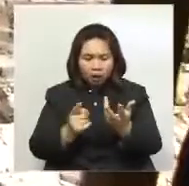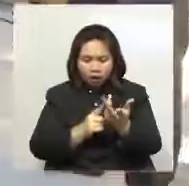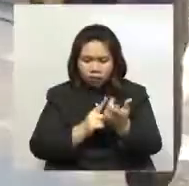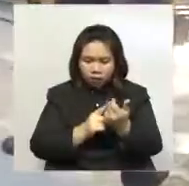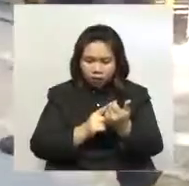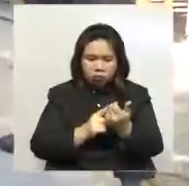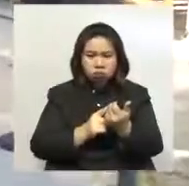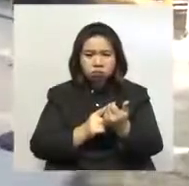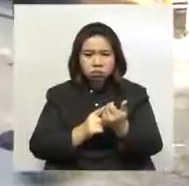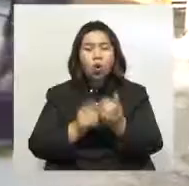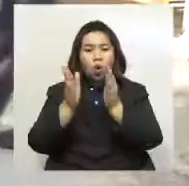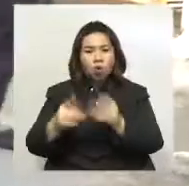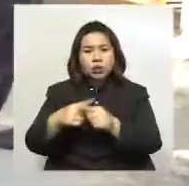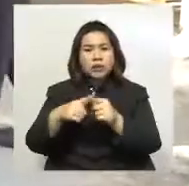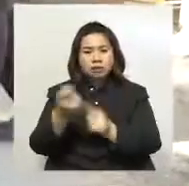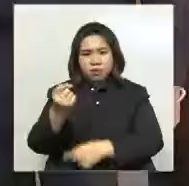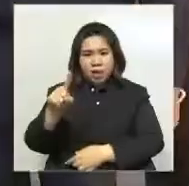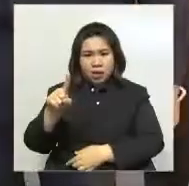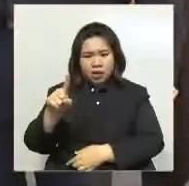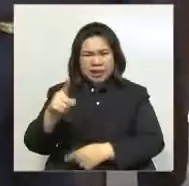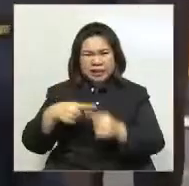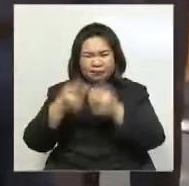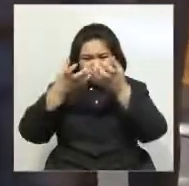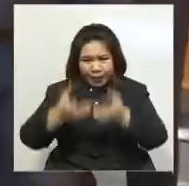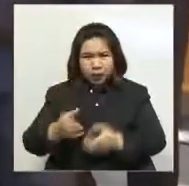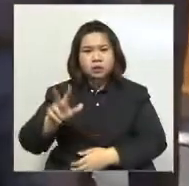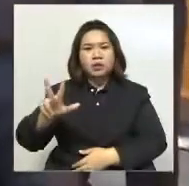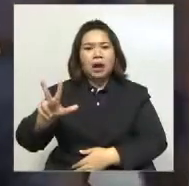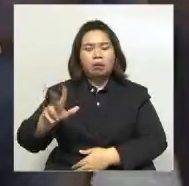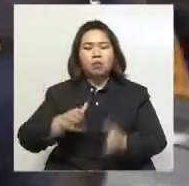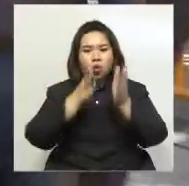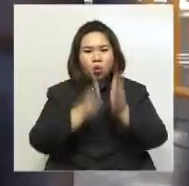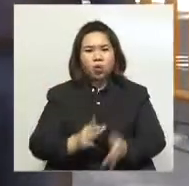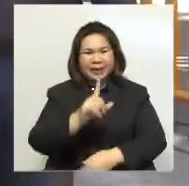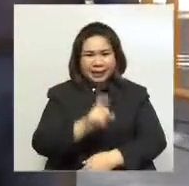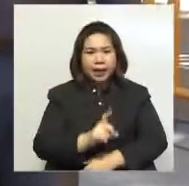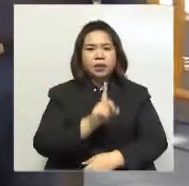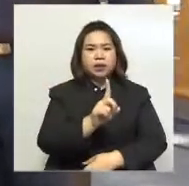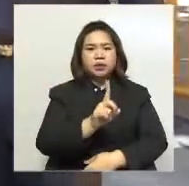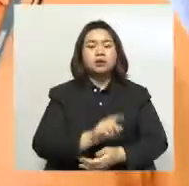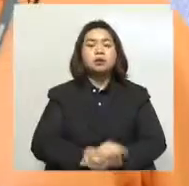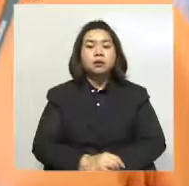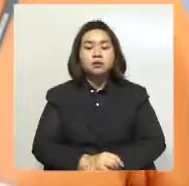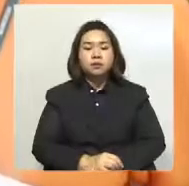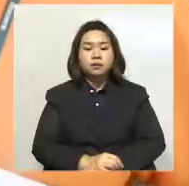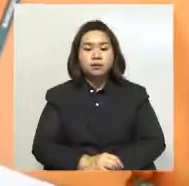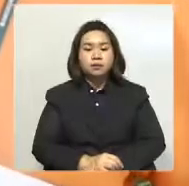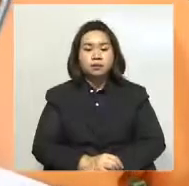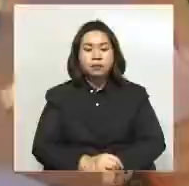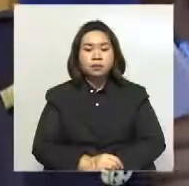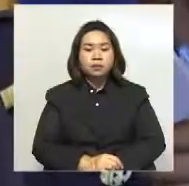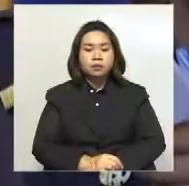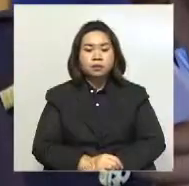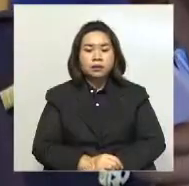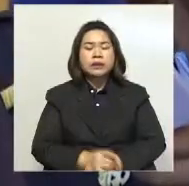เลขทั้งหมดนะคะก็คือมีผู้บาดเจ็บ11คนสาหัส3คนและมีผู้เสียชีวิต1คนค่ะ